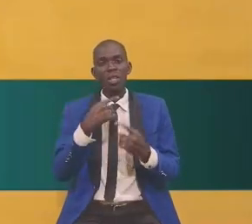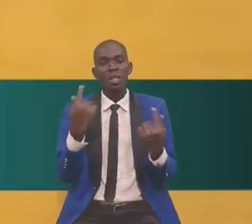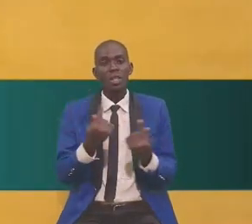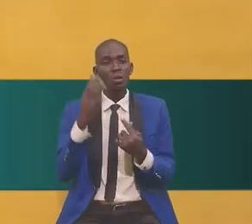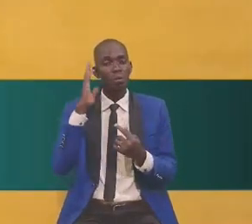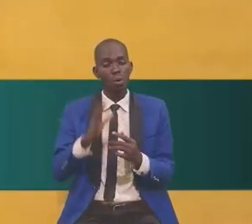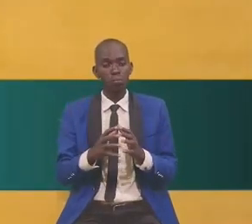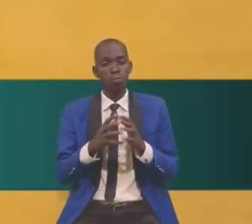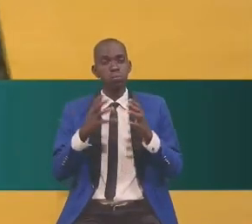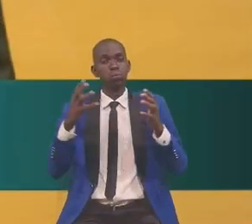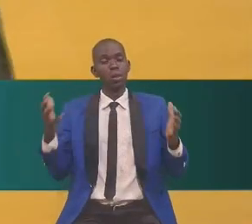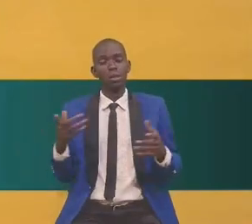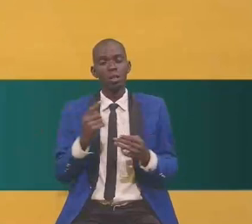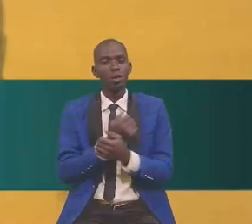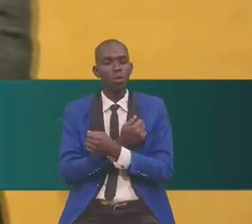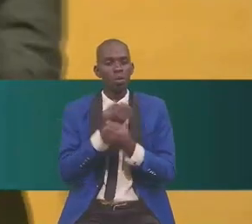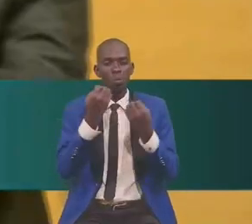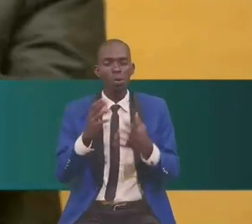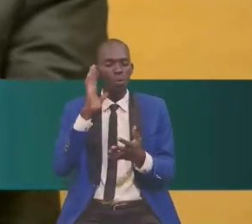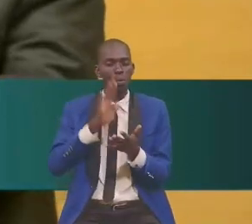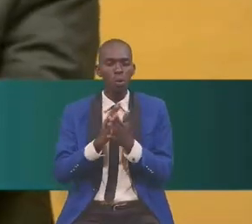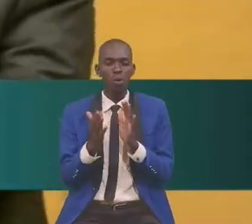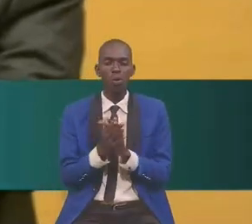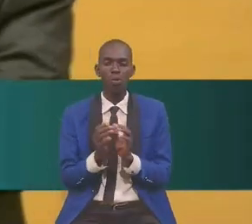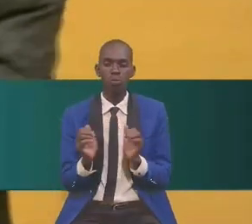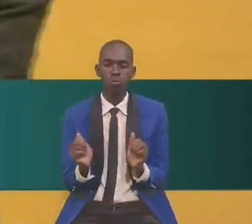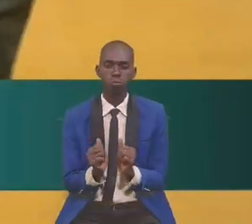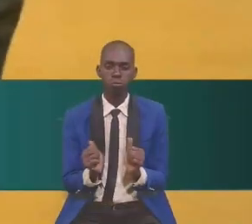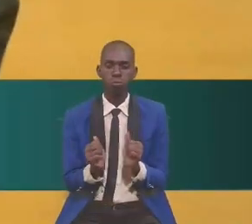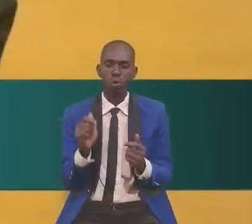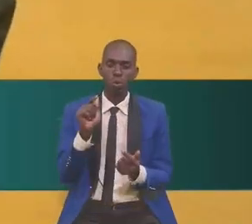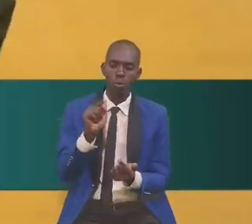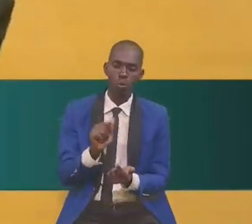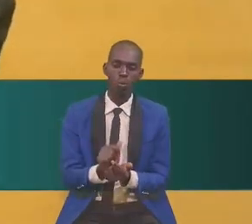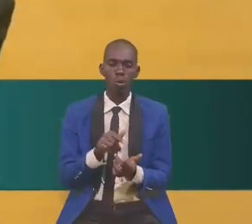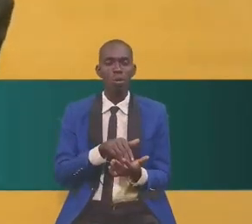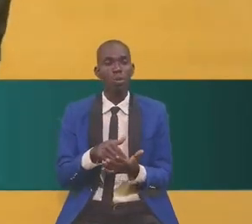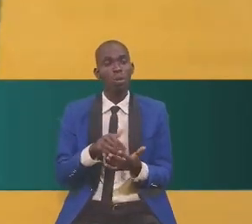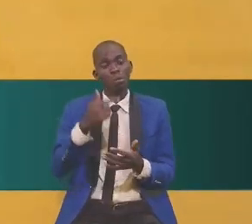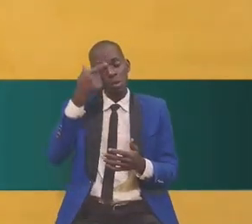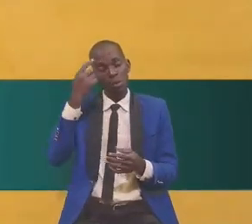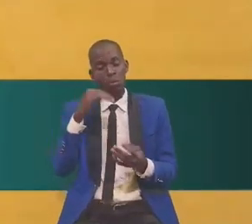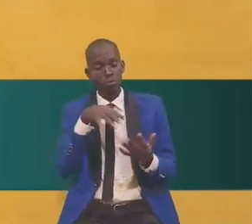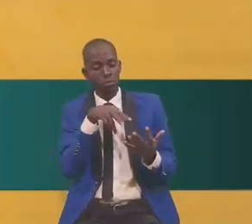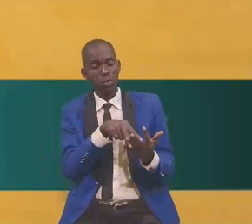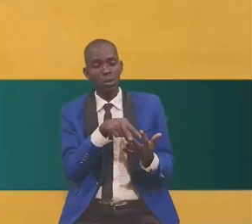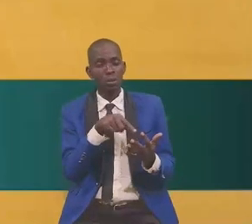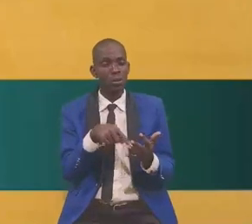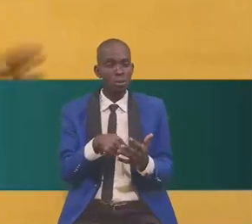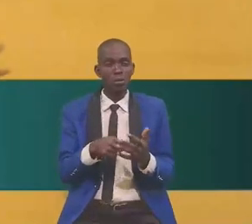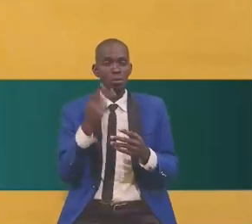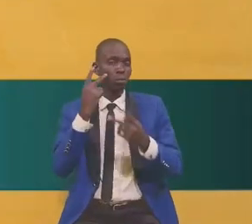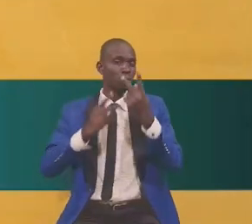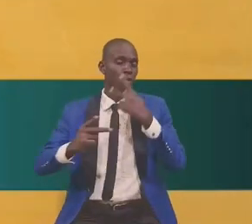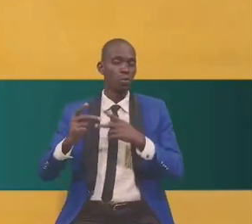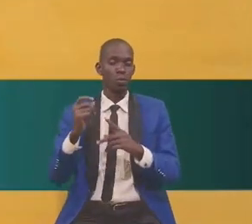nombre se refroidira. Malgré cela, la prophétie et la prédiction, c'est que même si